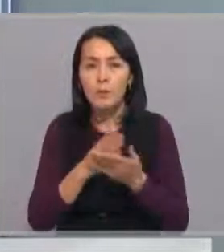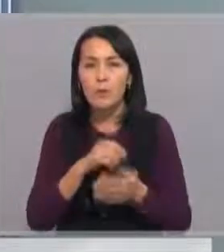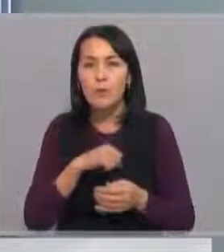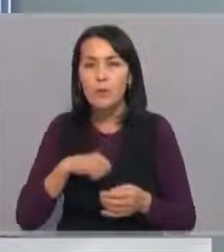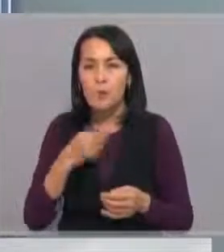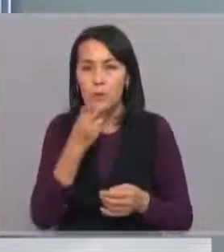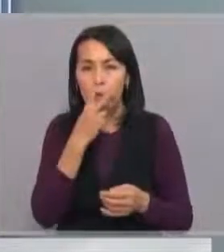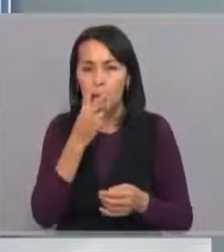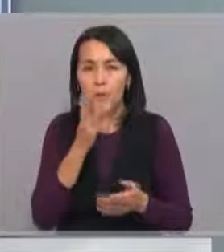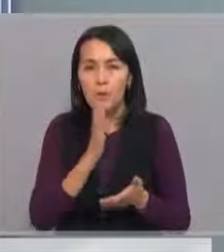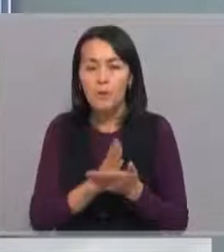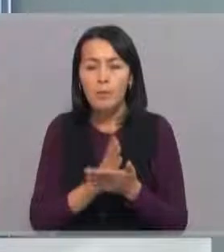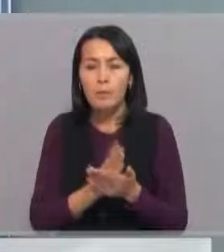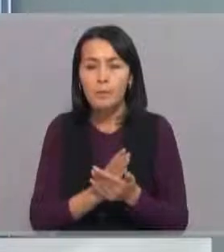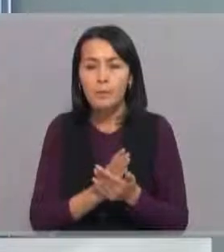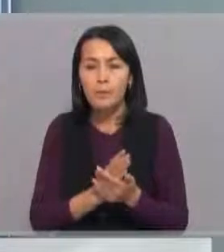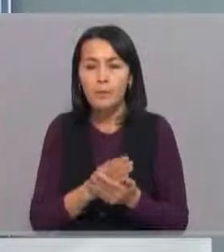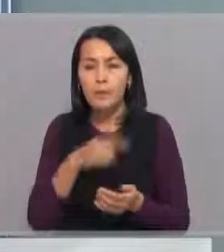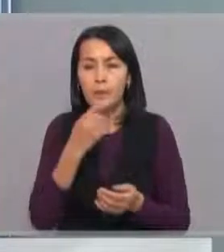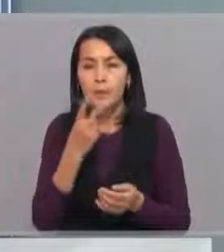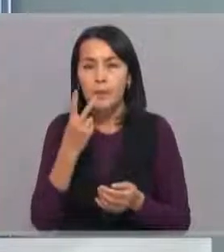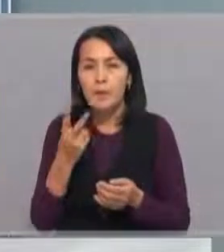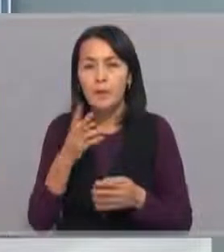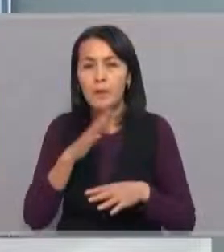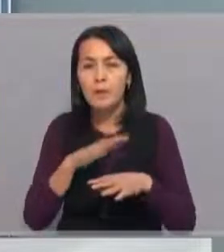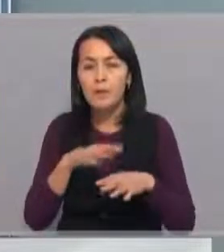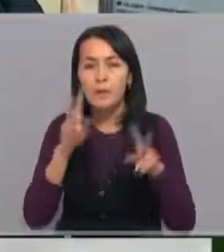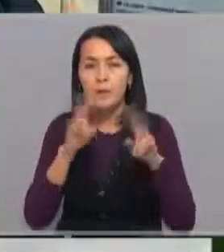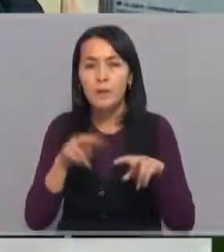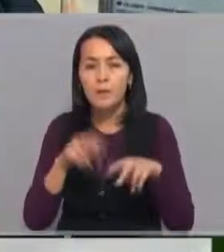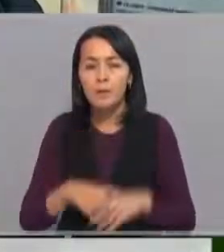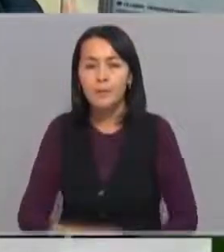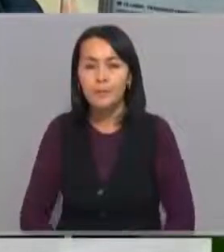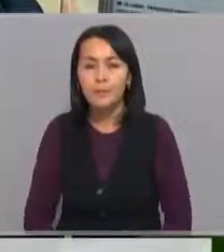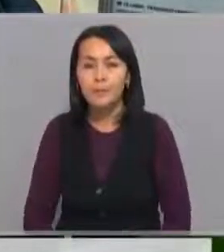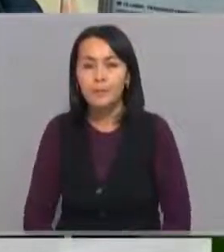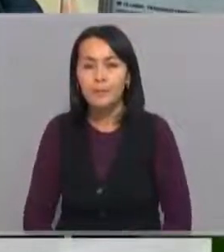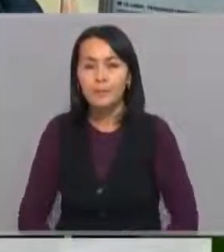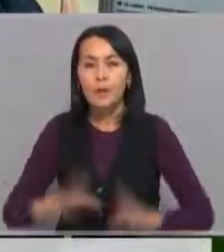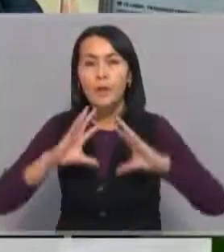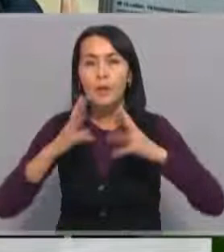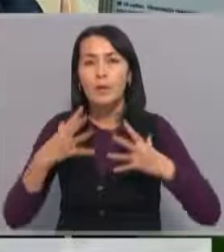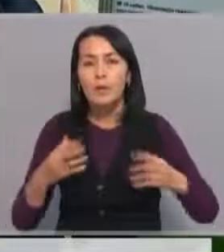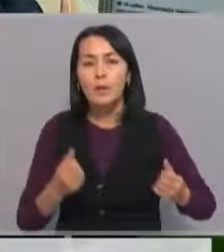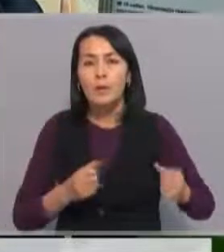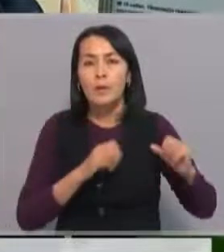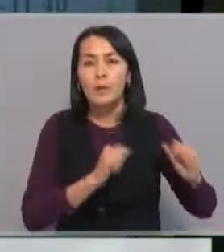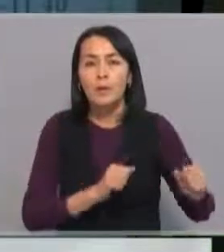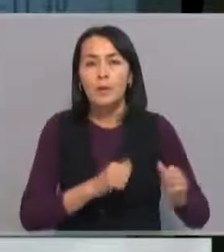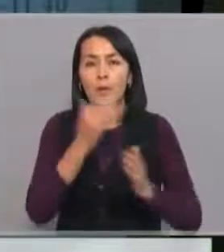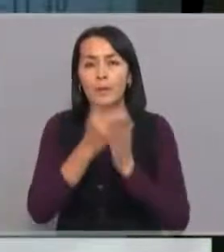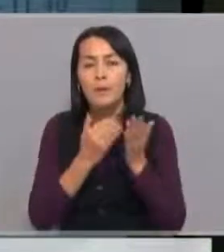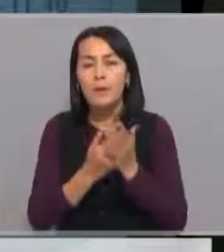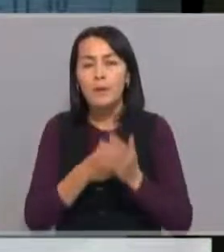қарап тексерулер жатады. Бұл дегеніміз екіншілік профилактикалық тексеру. Дүниежүзілік денсаулық сақтау ұйымының мәліметіне сүйенсек,